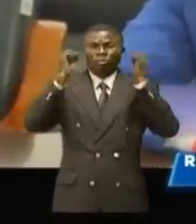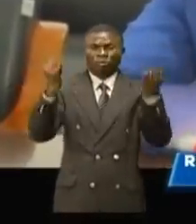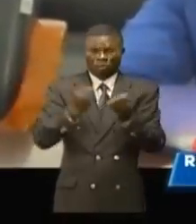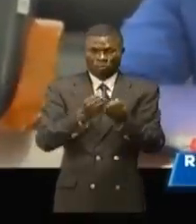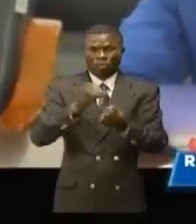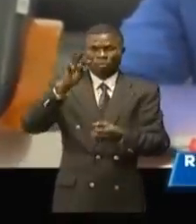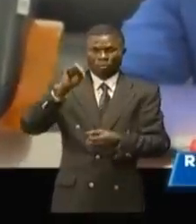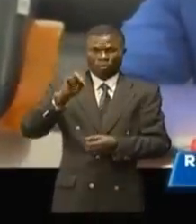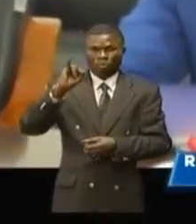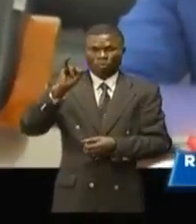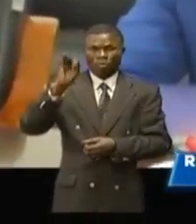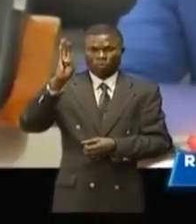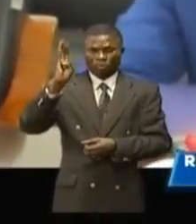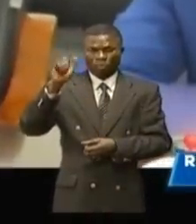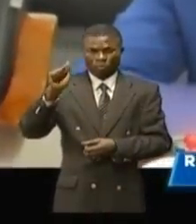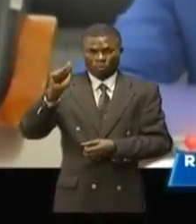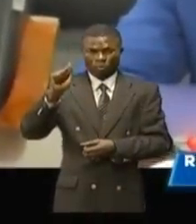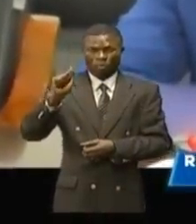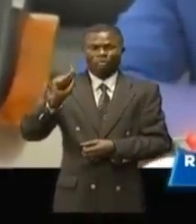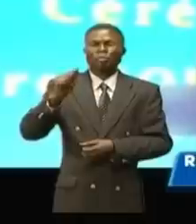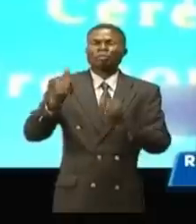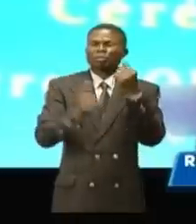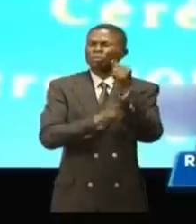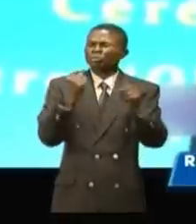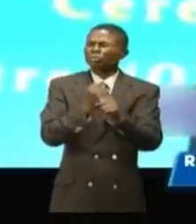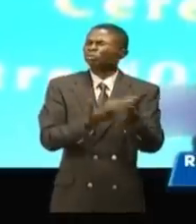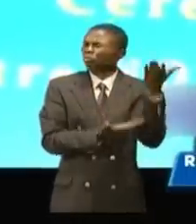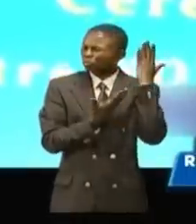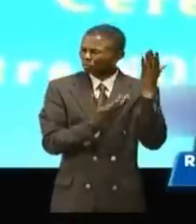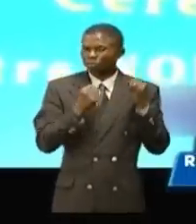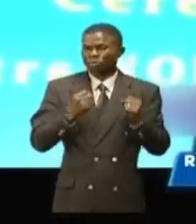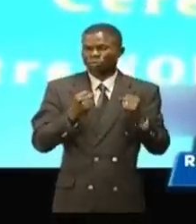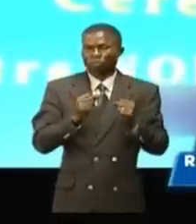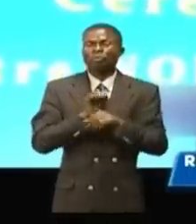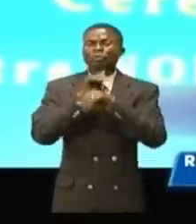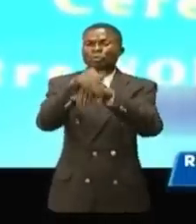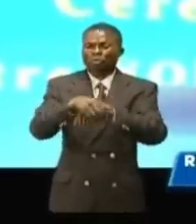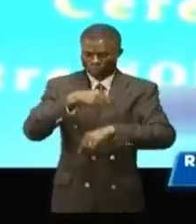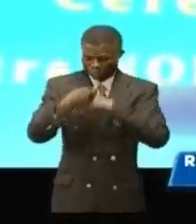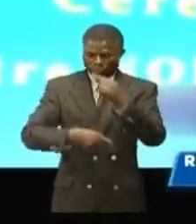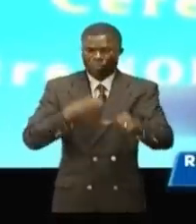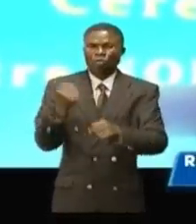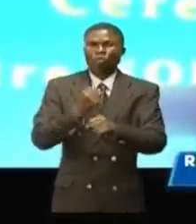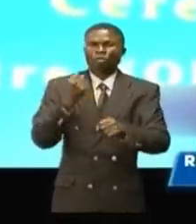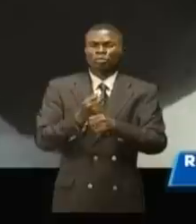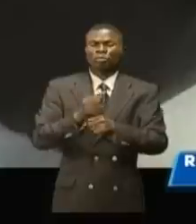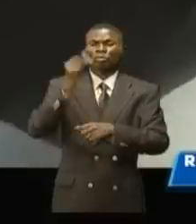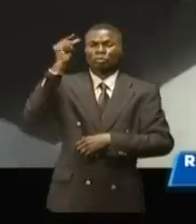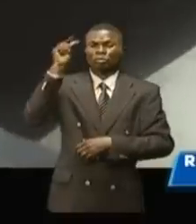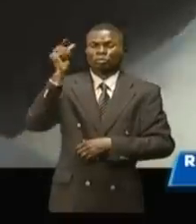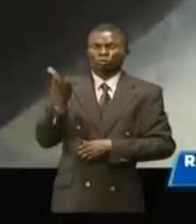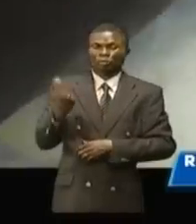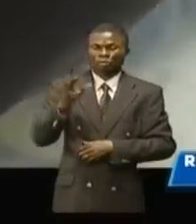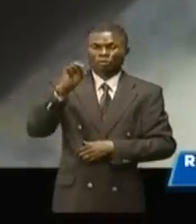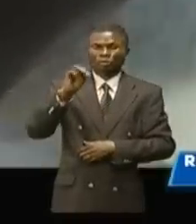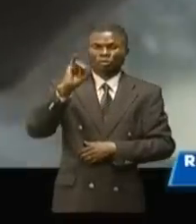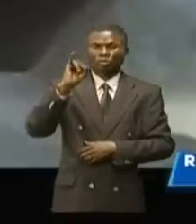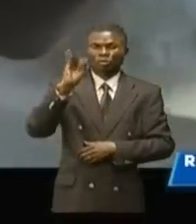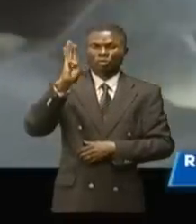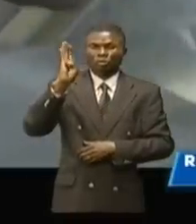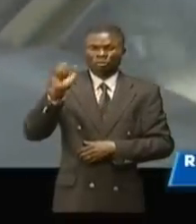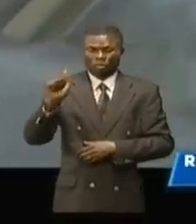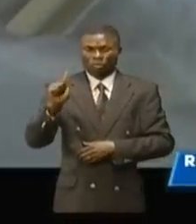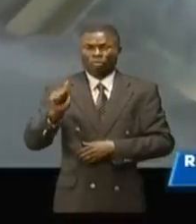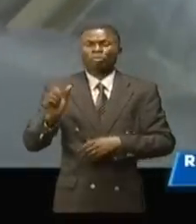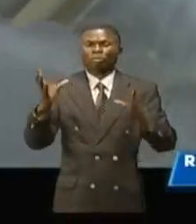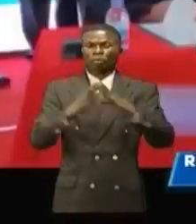Afrinance S.A., en véritable fils du terroir, s'implique pour la reprise de toutes les activités minières de la MIBA. En